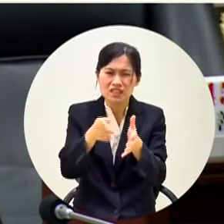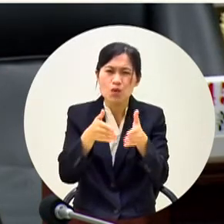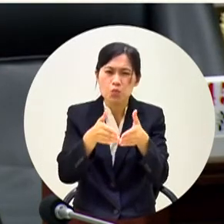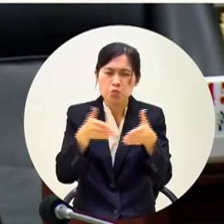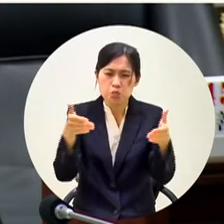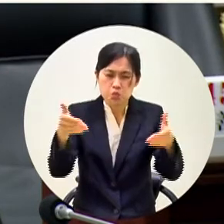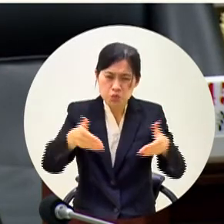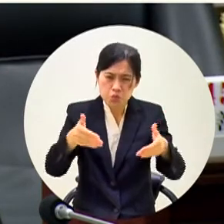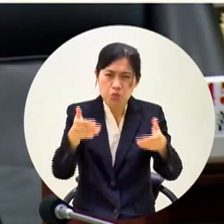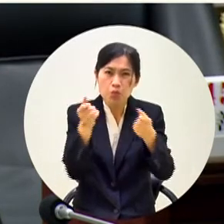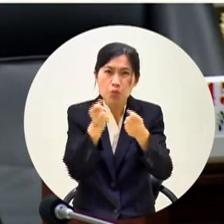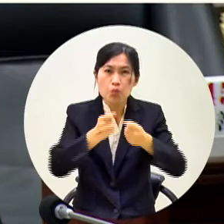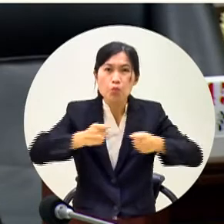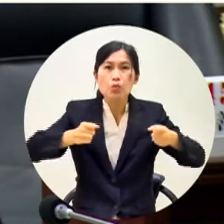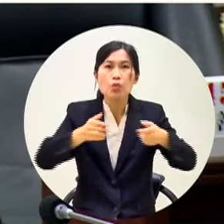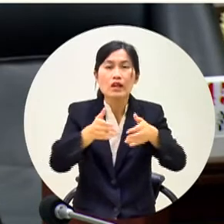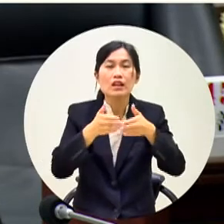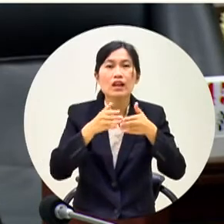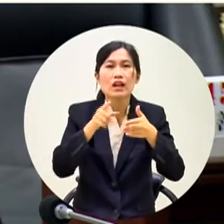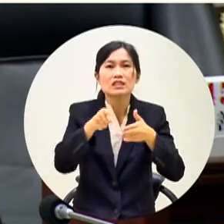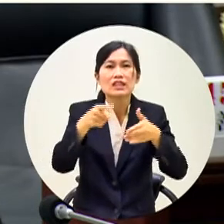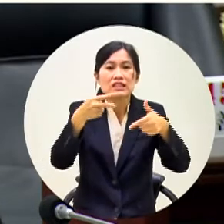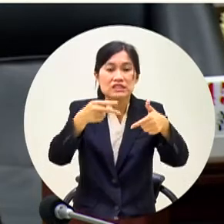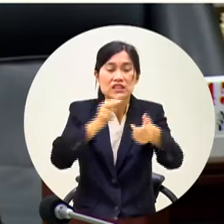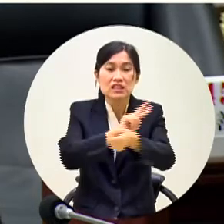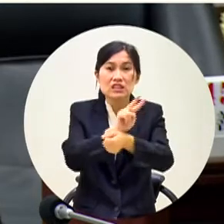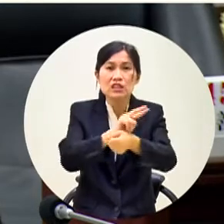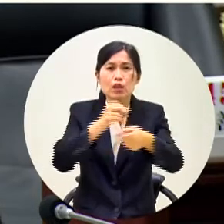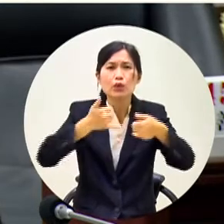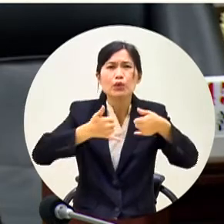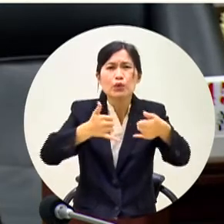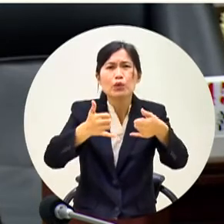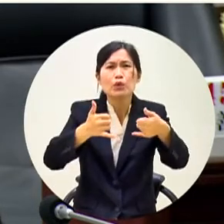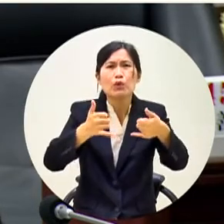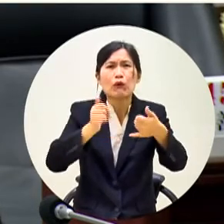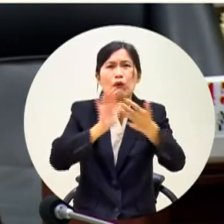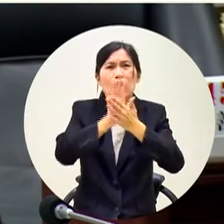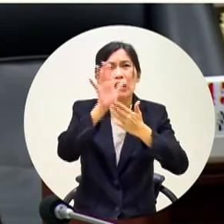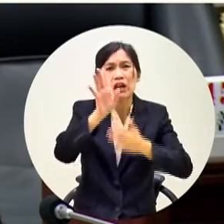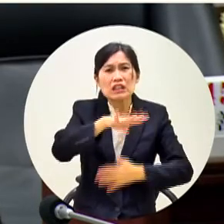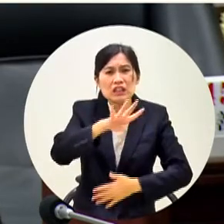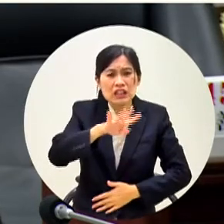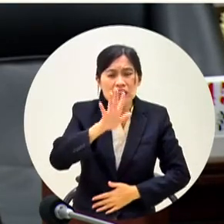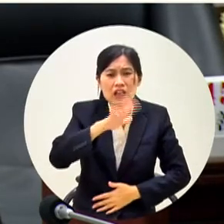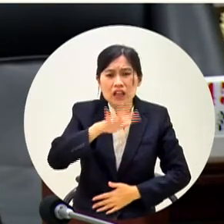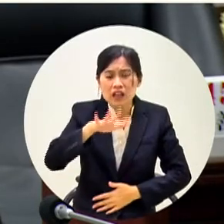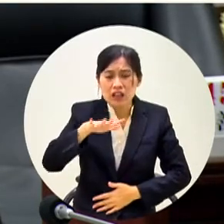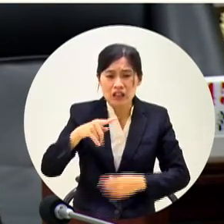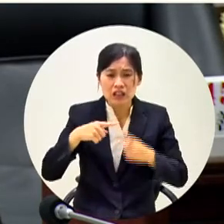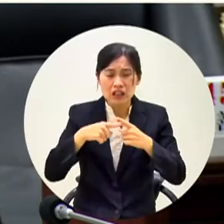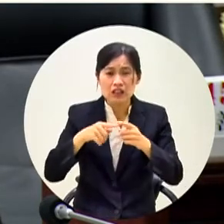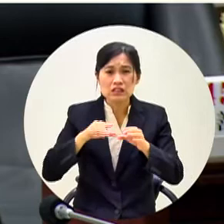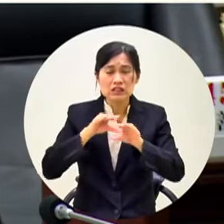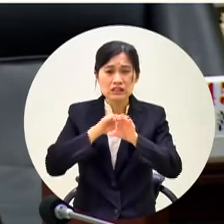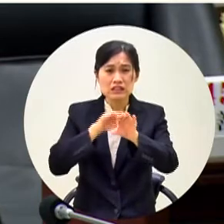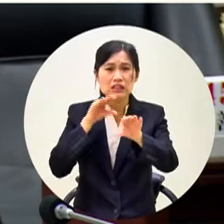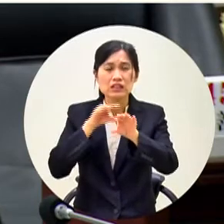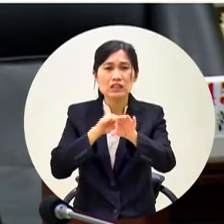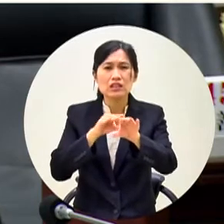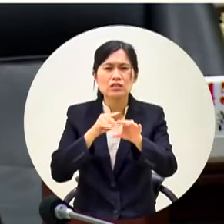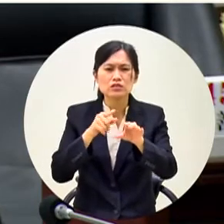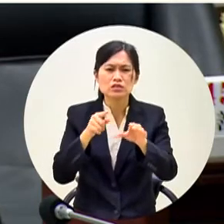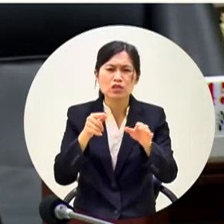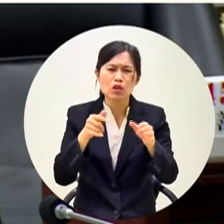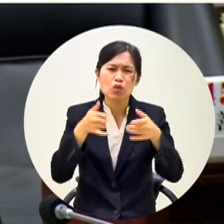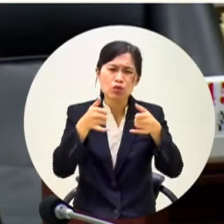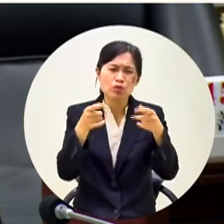你看这人行路，这未来要哪引领4-5千人出来，这个差不多应该10米啊，12米的路